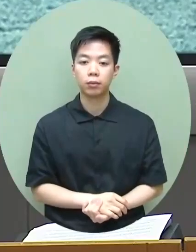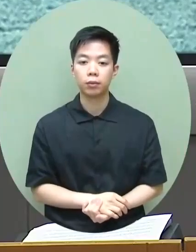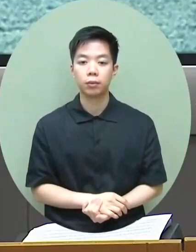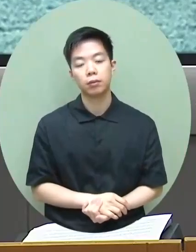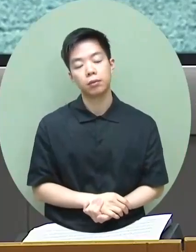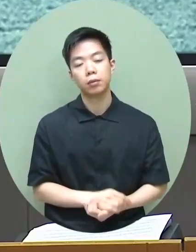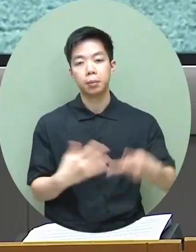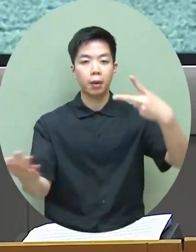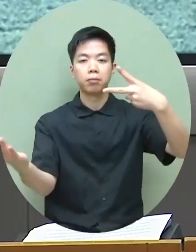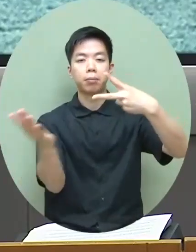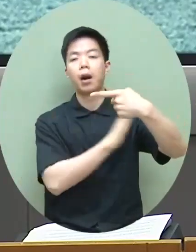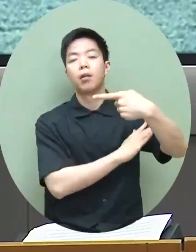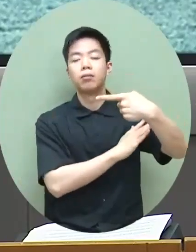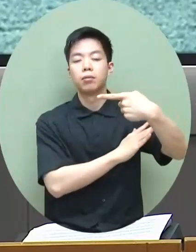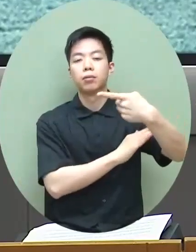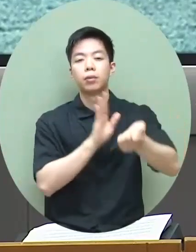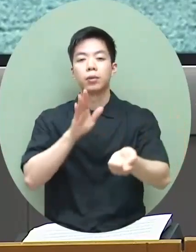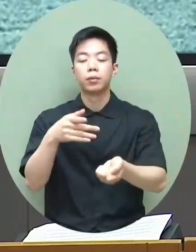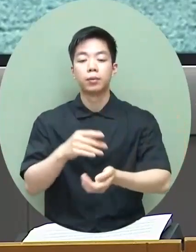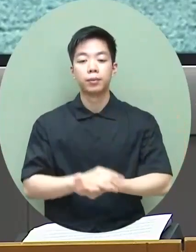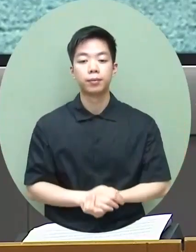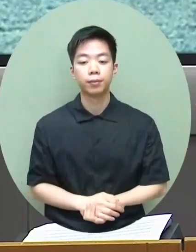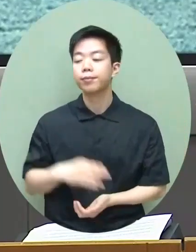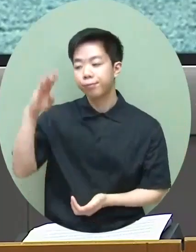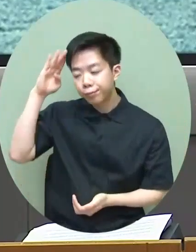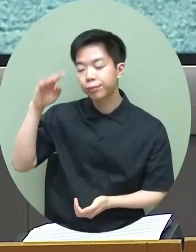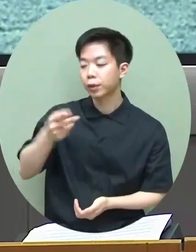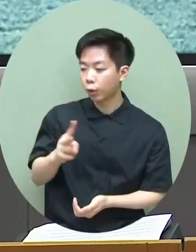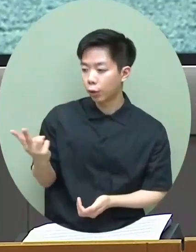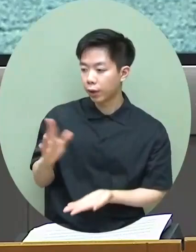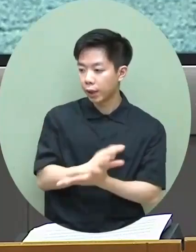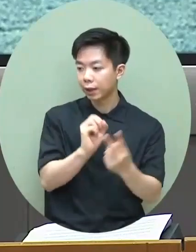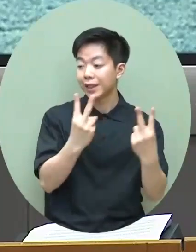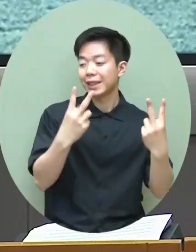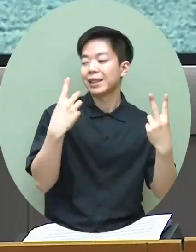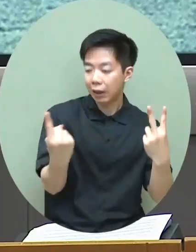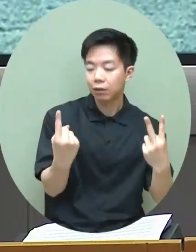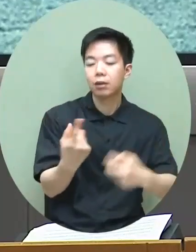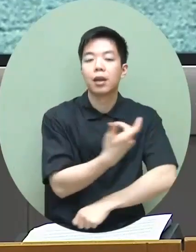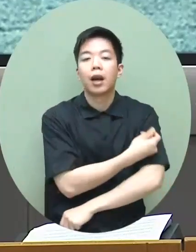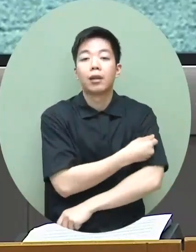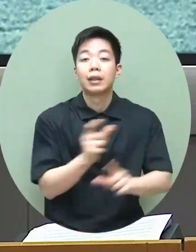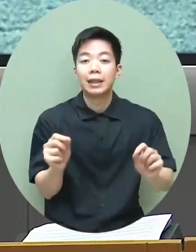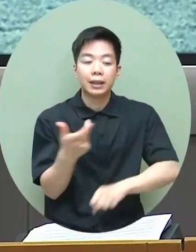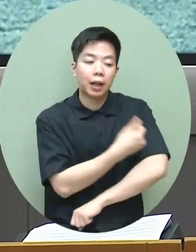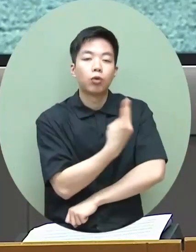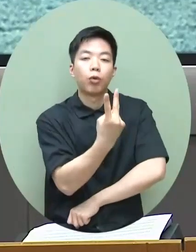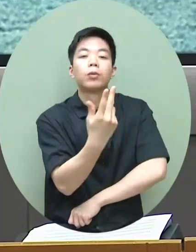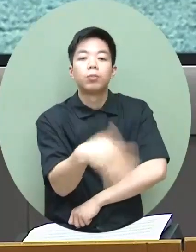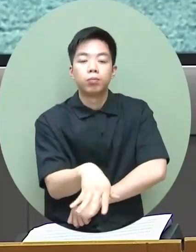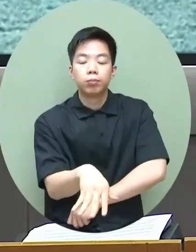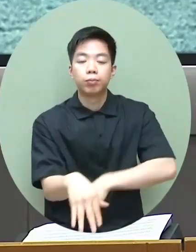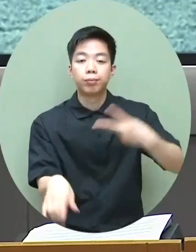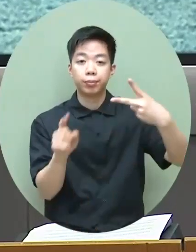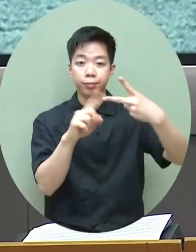啊，唔係，sorry， 佢係2021打嘅嚇，咁應該係有打了兩針嚇，最後個針係4月9日係2021